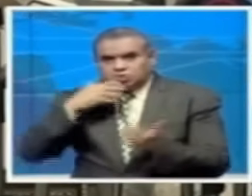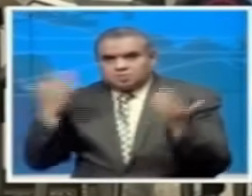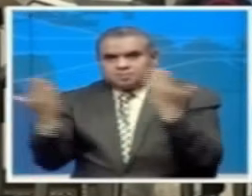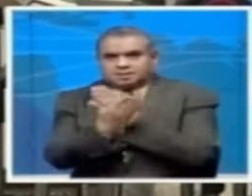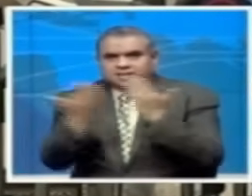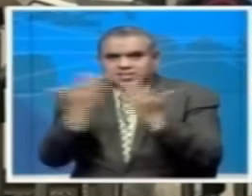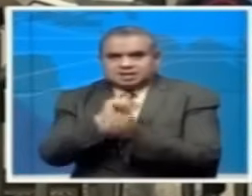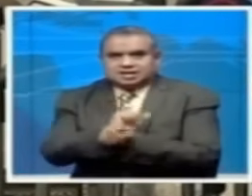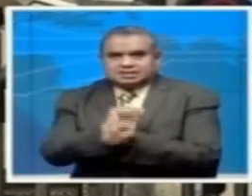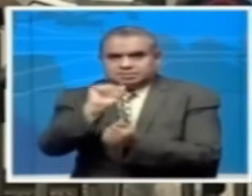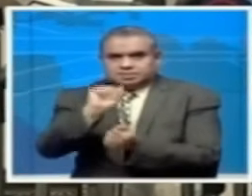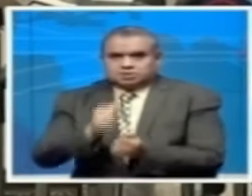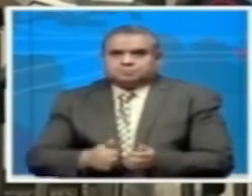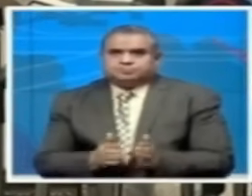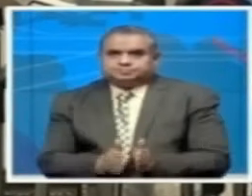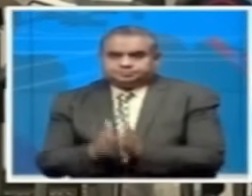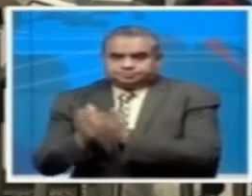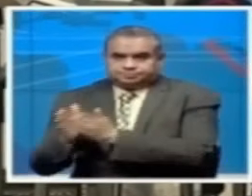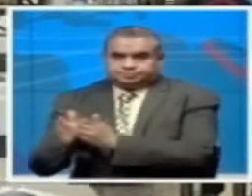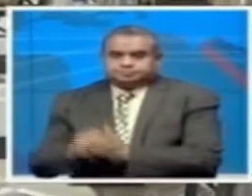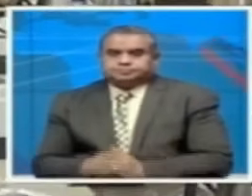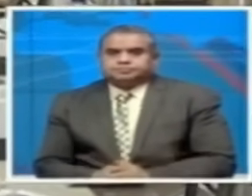اليوم.